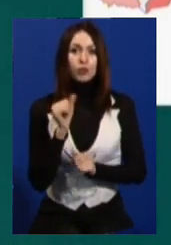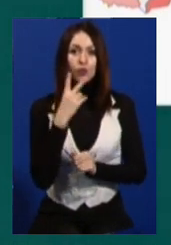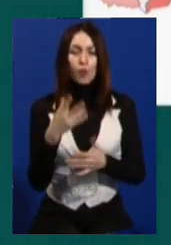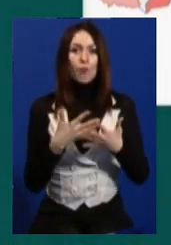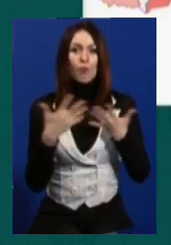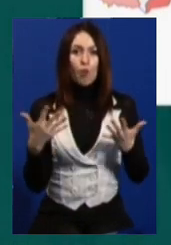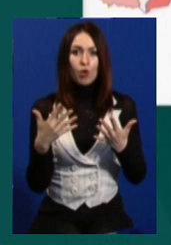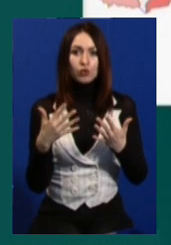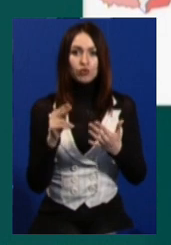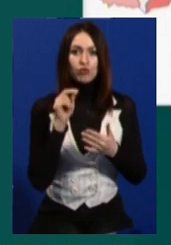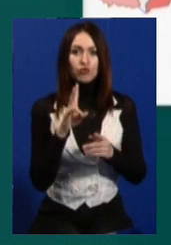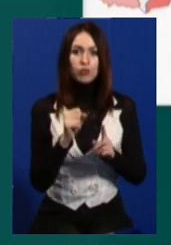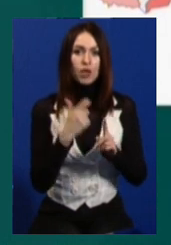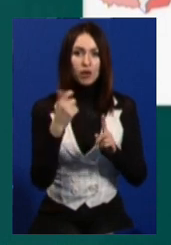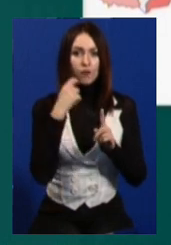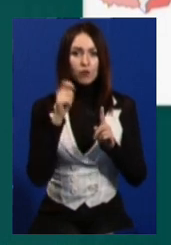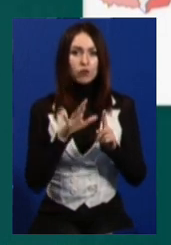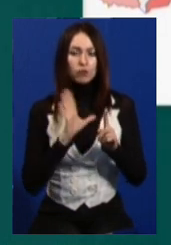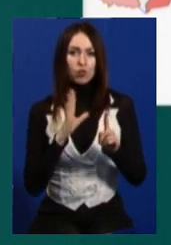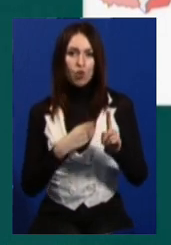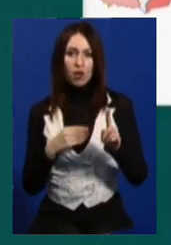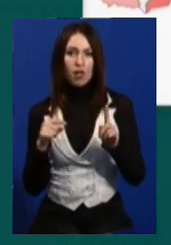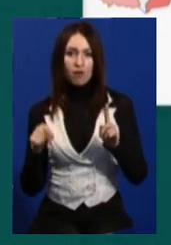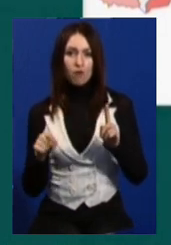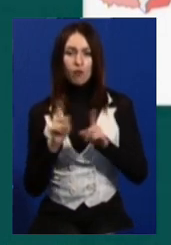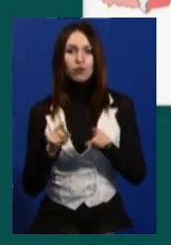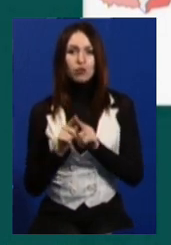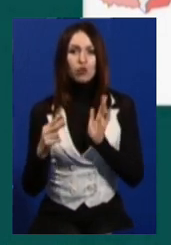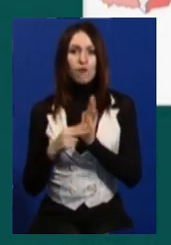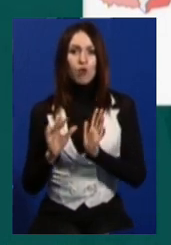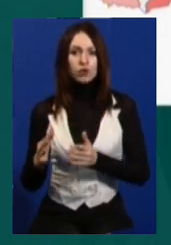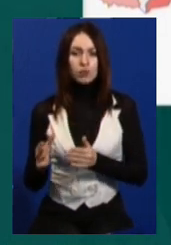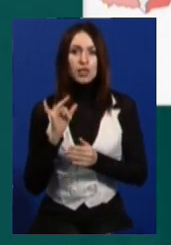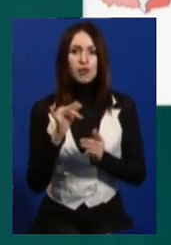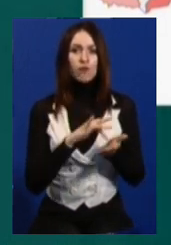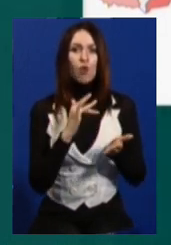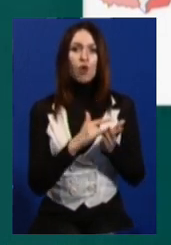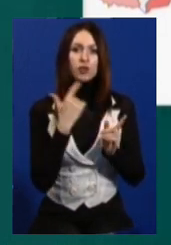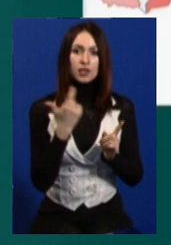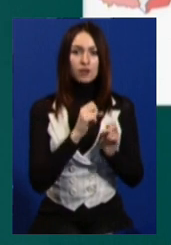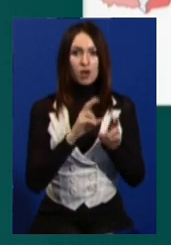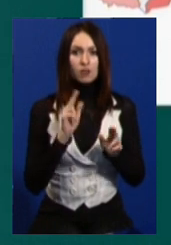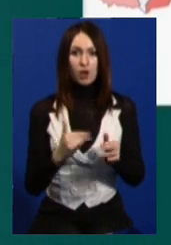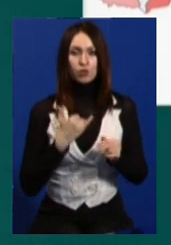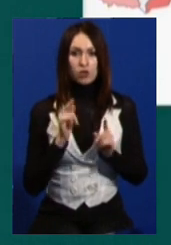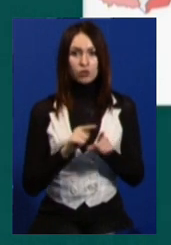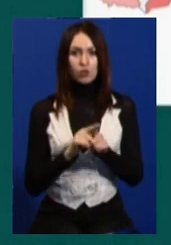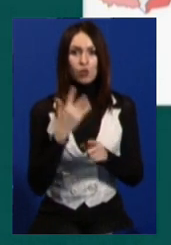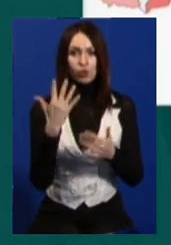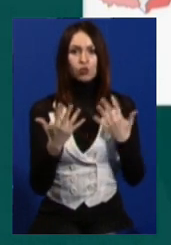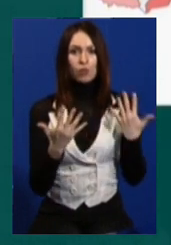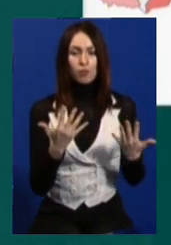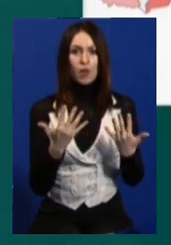спалахів, ніж на Харківщині, в Україні було тільки на Львівщині, там було 8 спалахів. І у місті Києві стільки ж, скільки у нас, також 5